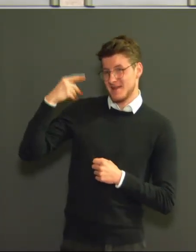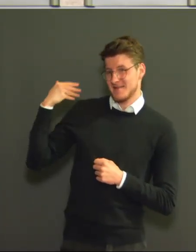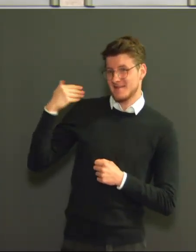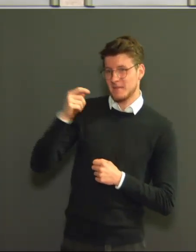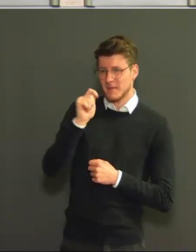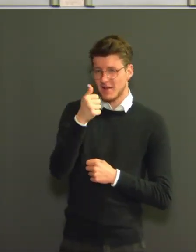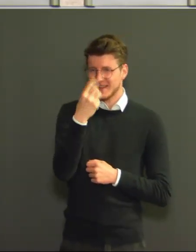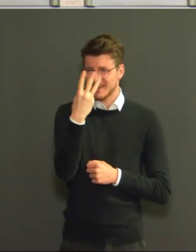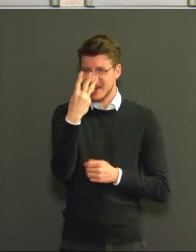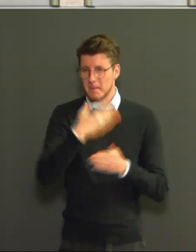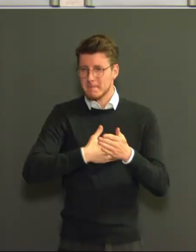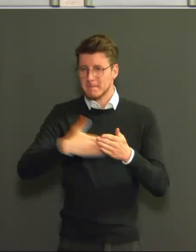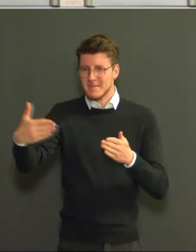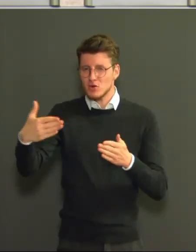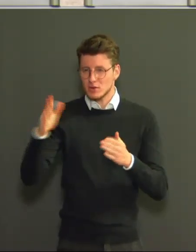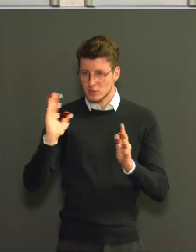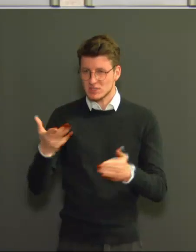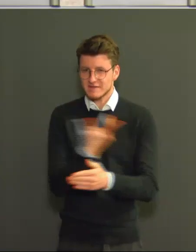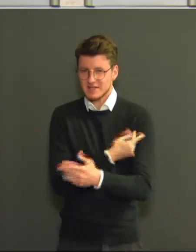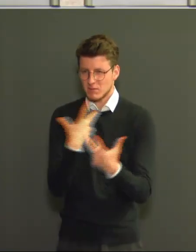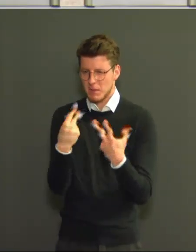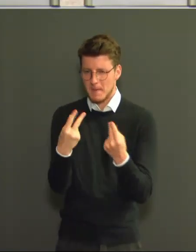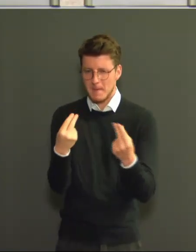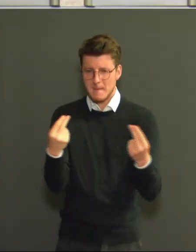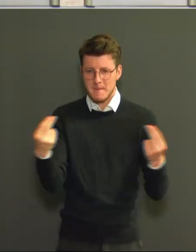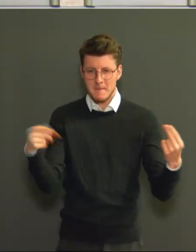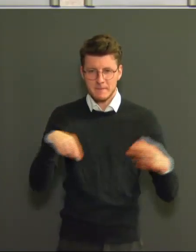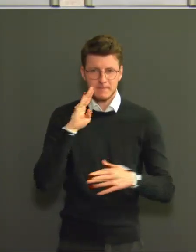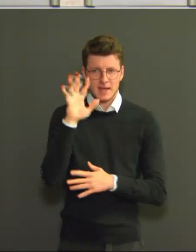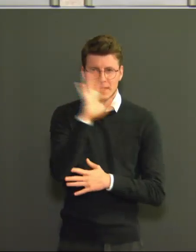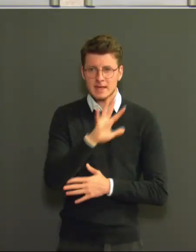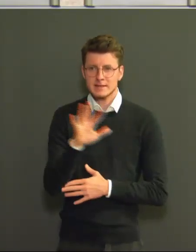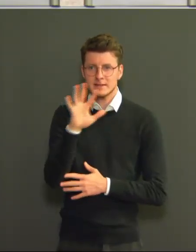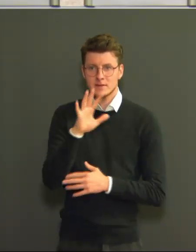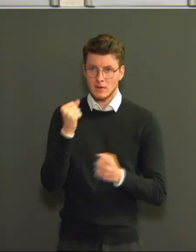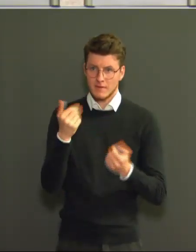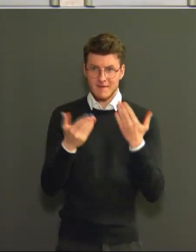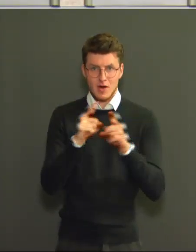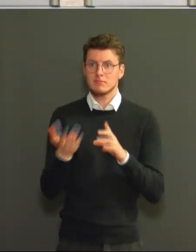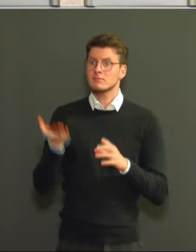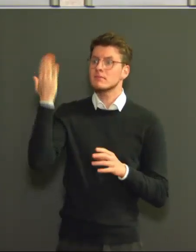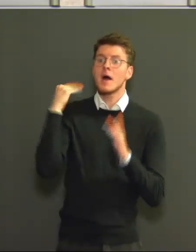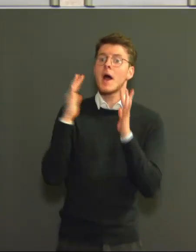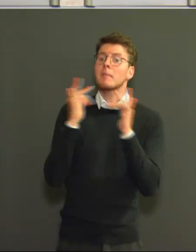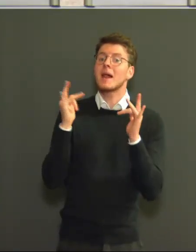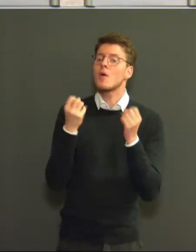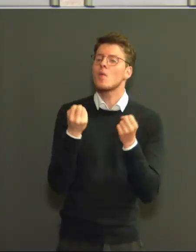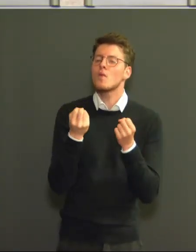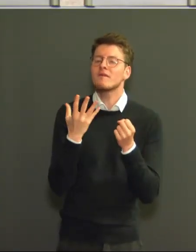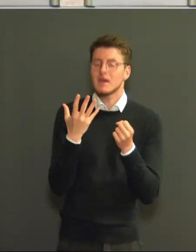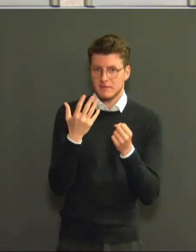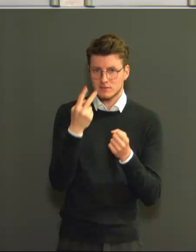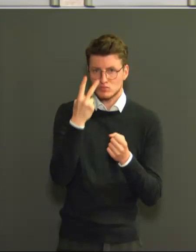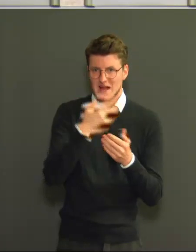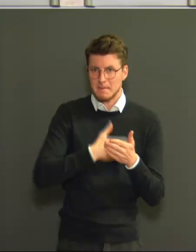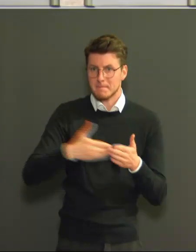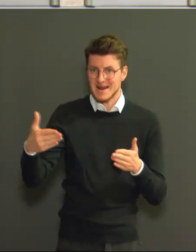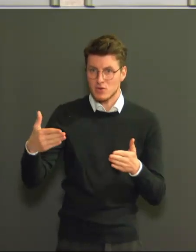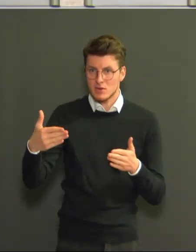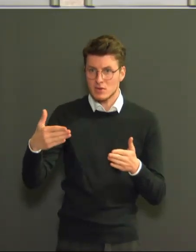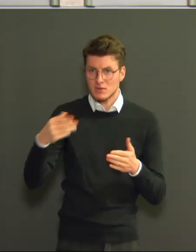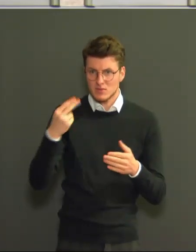vaccins toegediend. Ter vergelijking, in april ging het nog om 2 miljoen. En het kostte ons meer dan 3